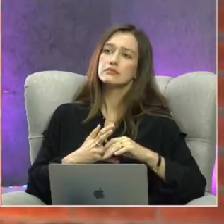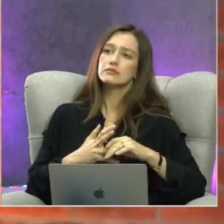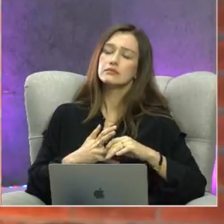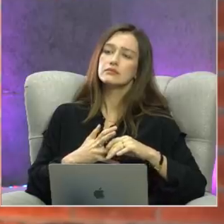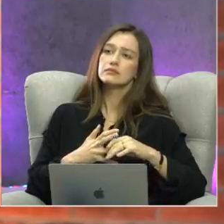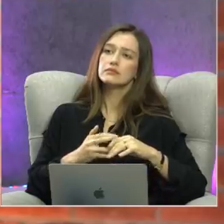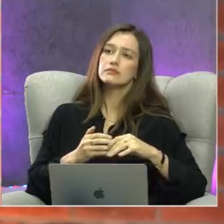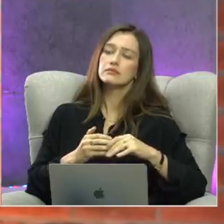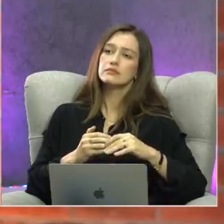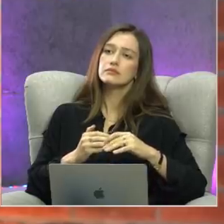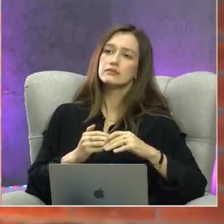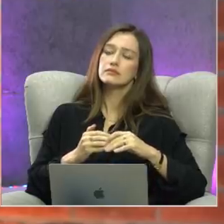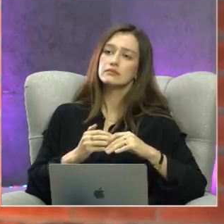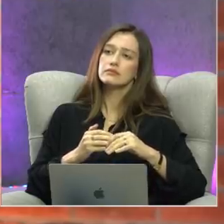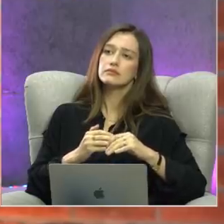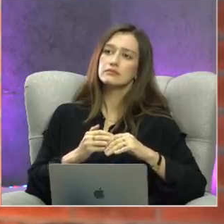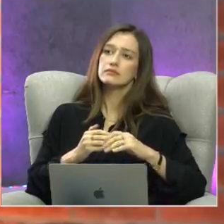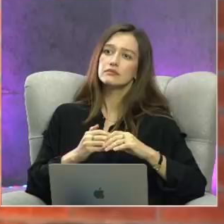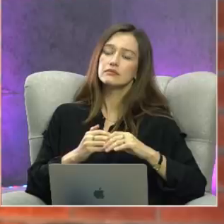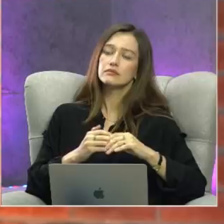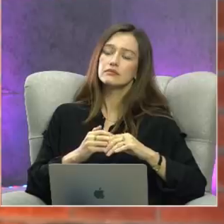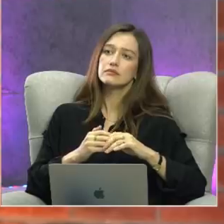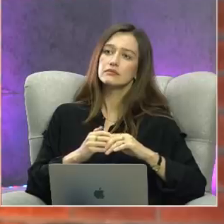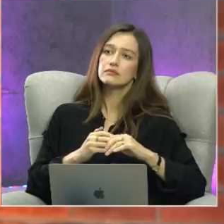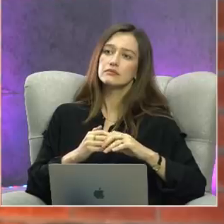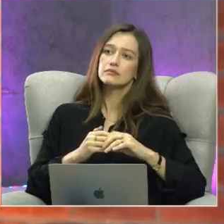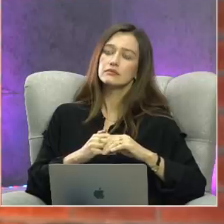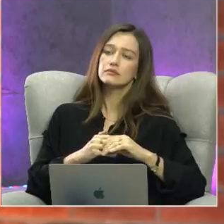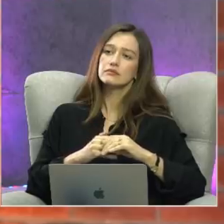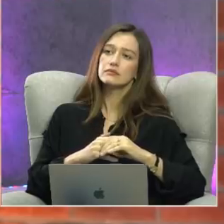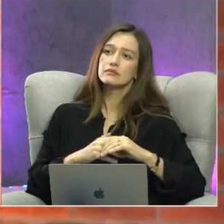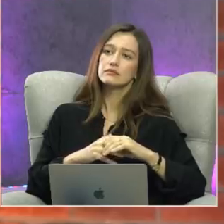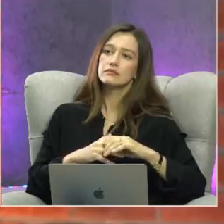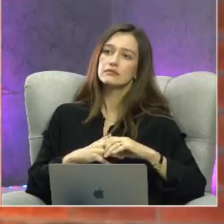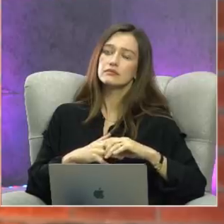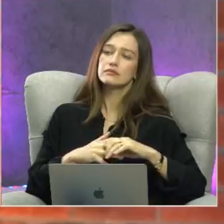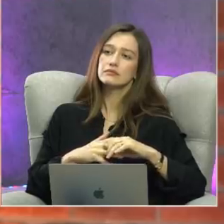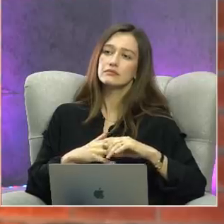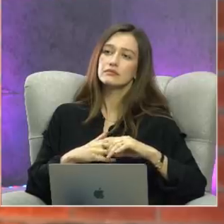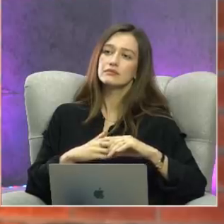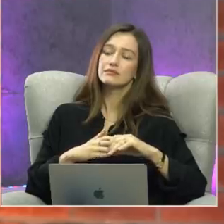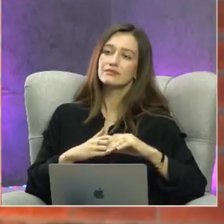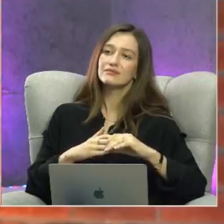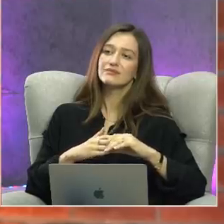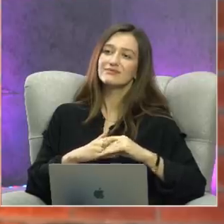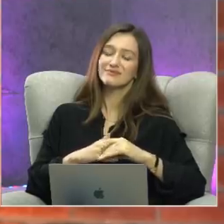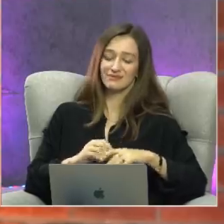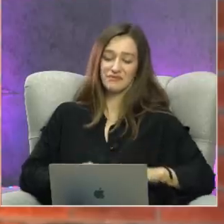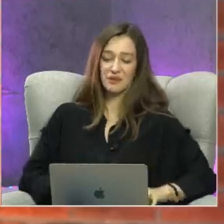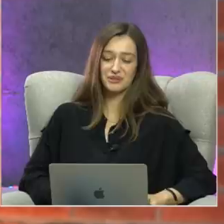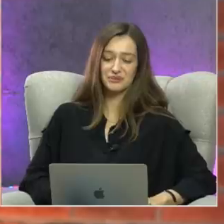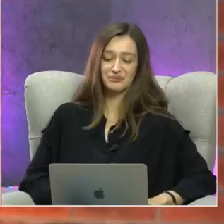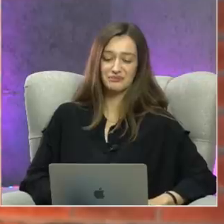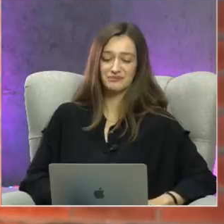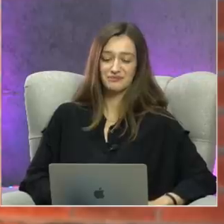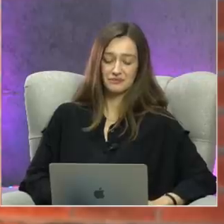şu şehirleri falan kurduğumuz hatta köyleri kasabaları kurduğumuz yerler o hayvanların eski evleri eski arazileri. O araziler onlara ait. Ve biz gelip